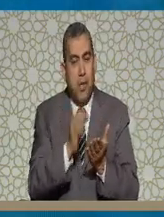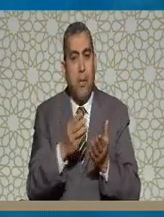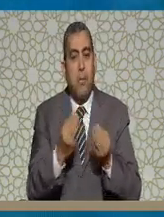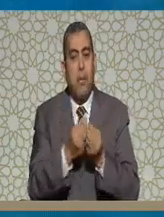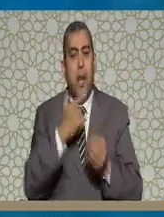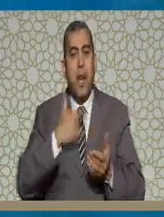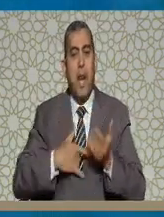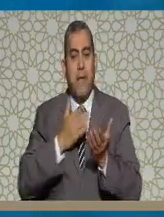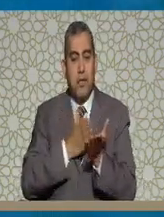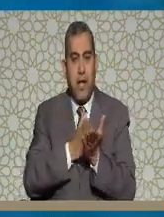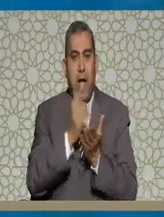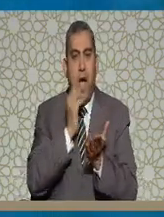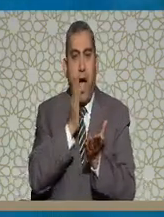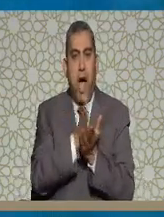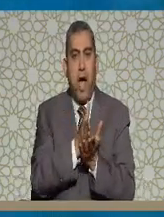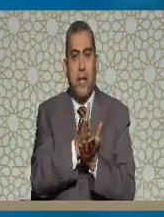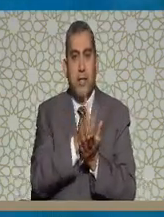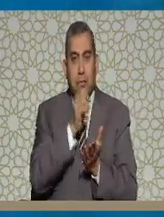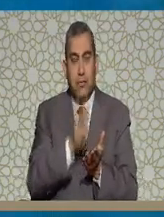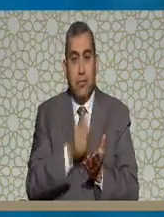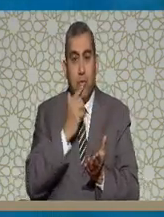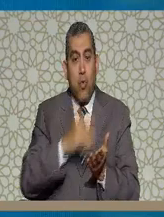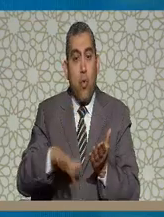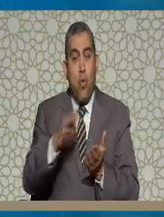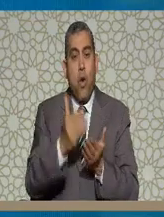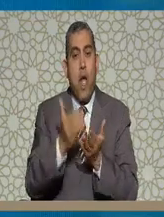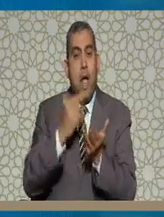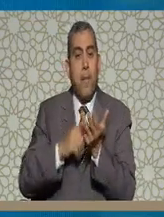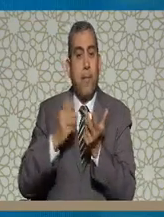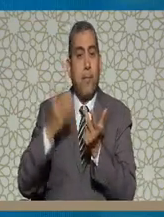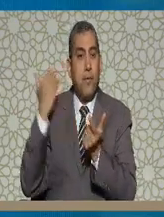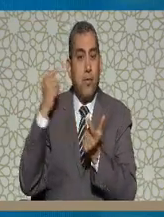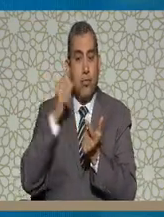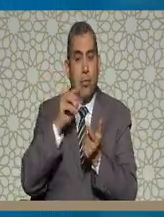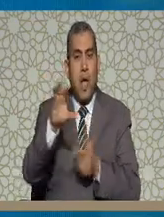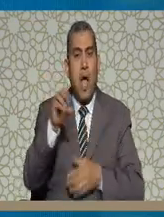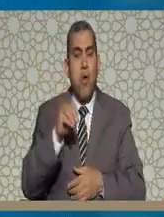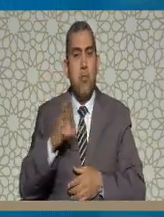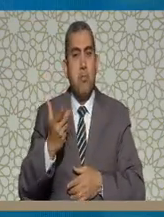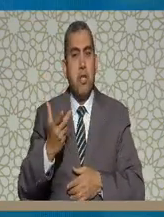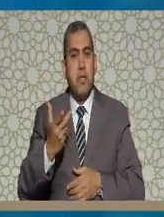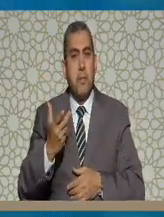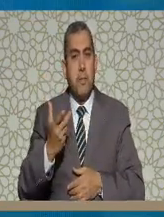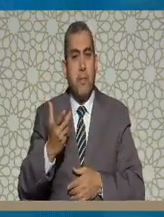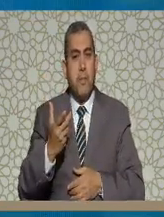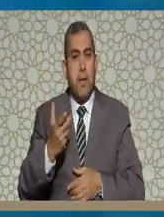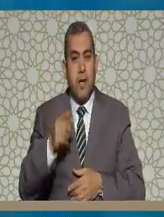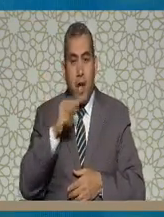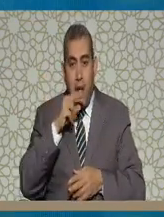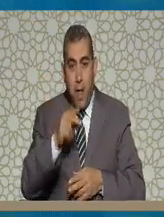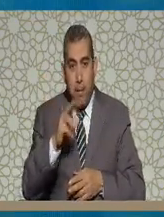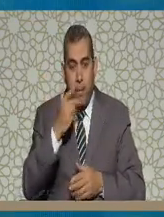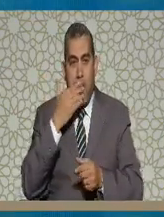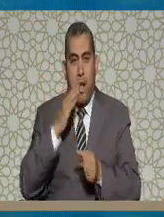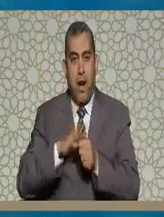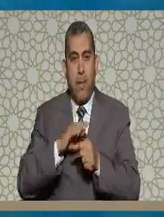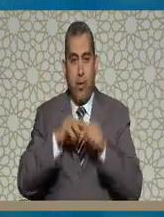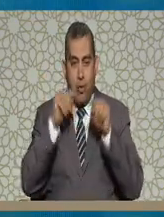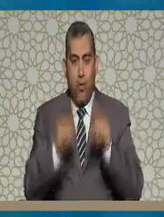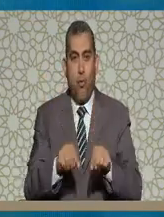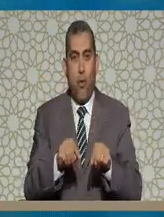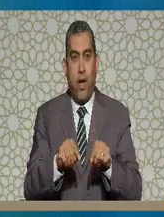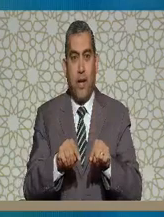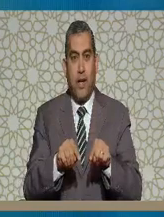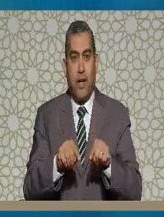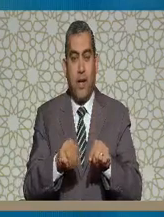كل ده كل اللي فات اللي انا قلته ده جبناه من برض الكلام عن رمضان لما